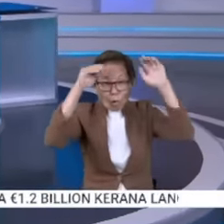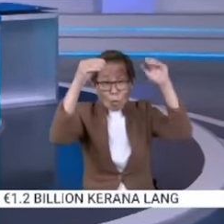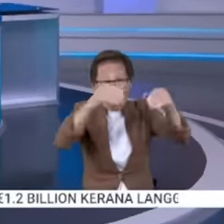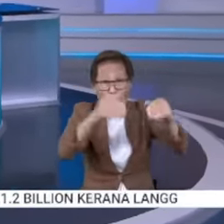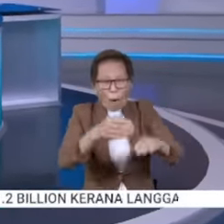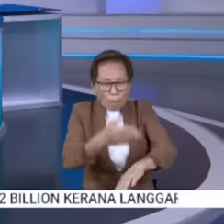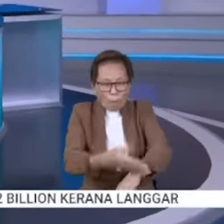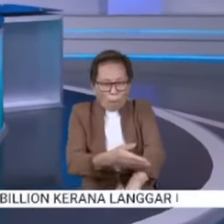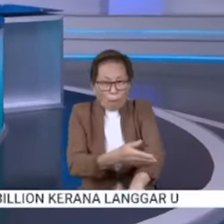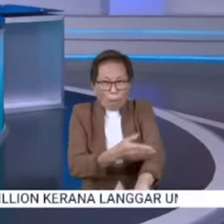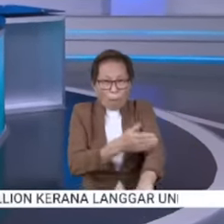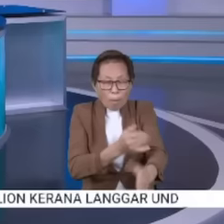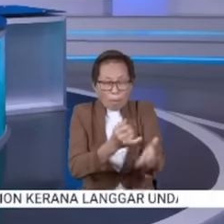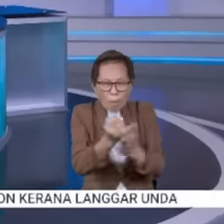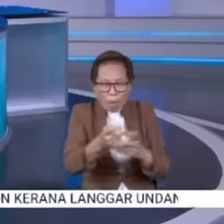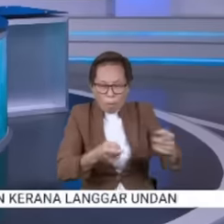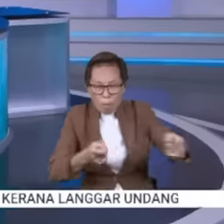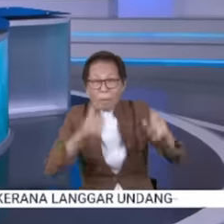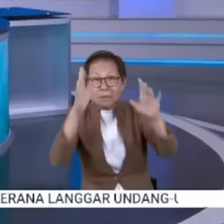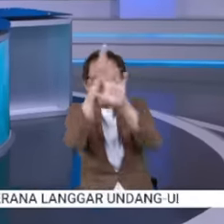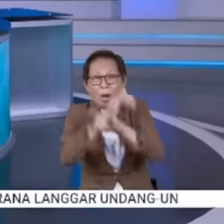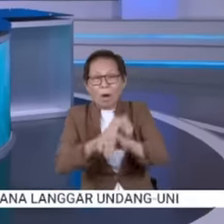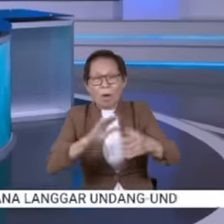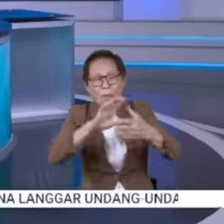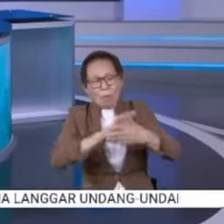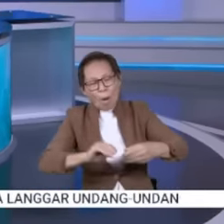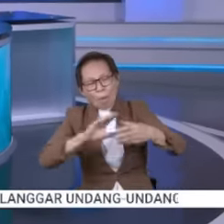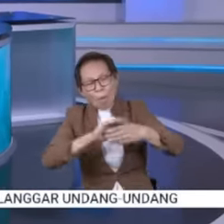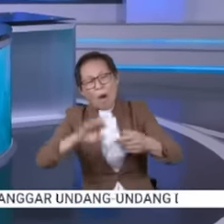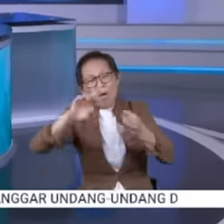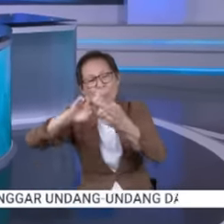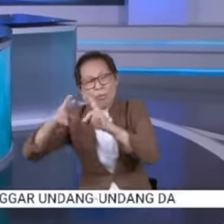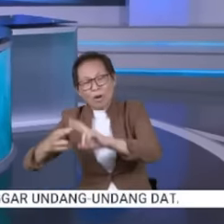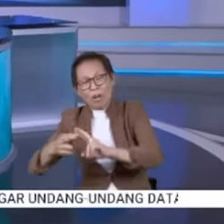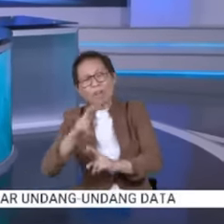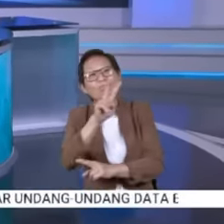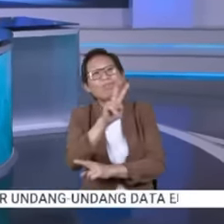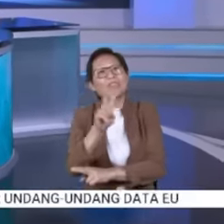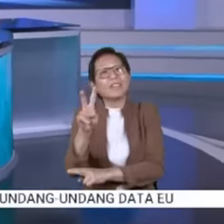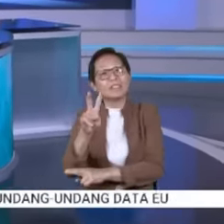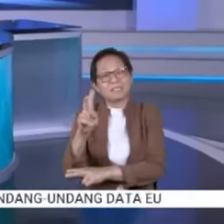meningkatkan integrity petabirannya bersama rakyat